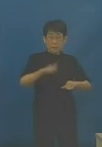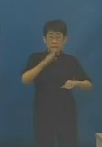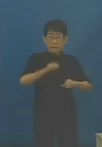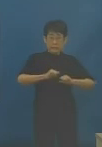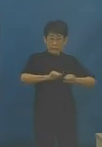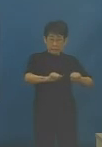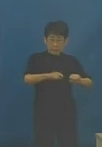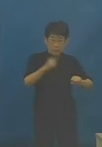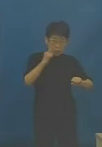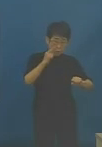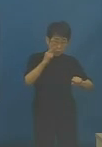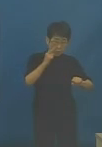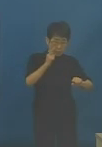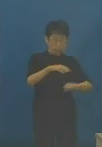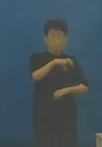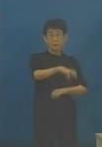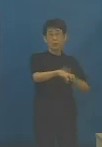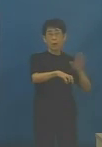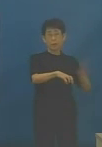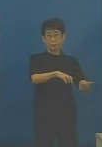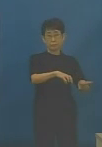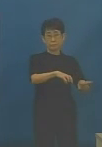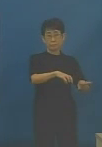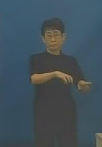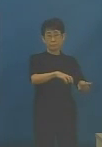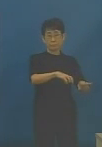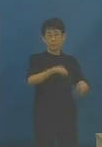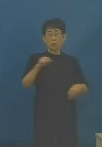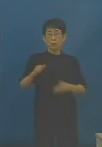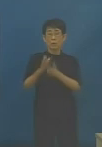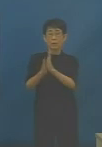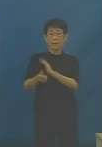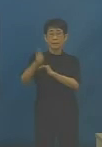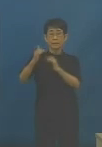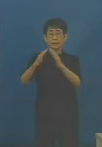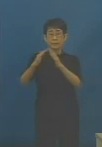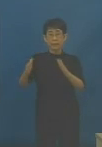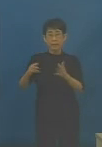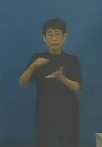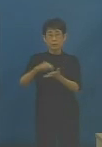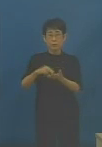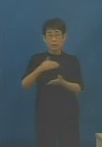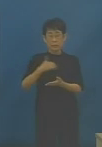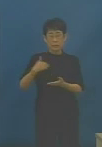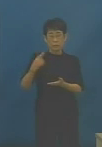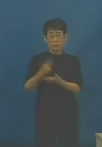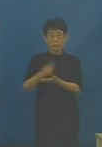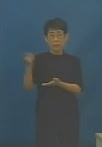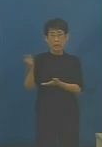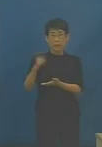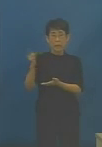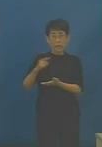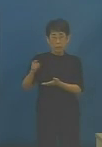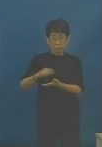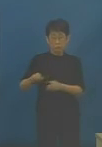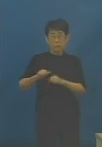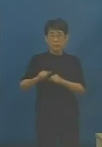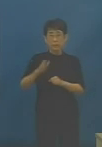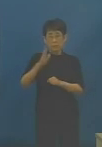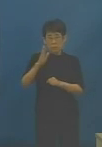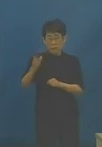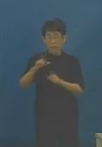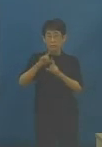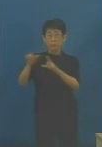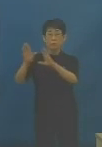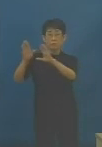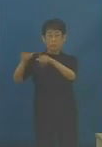として生まれてきておりますし、これはまず知事会としてできるだけ早くやってくれということに答えていただいたものの成果